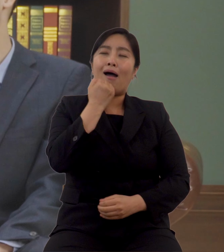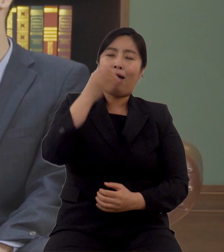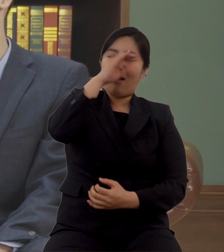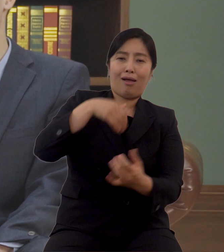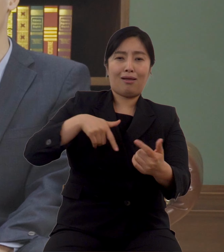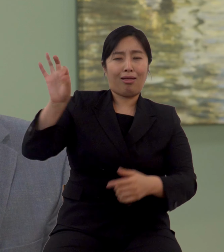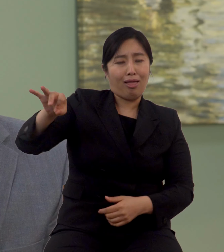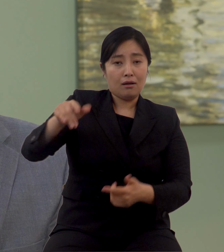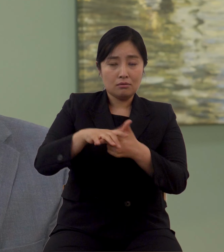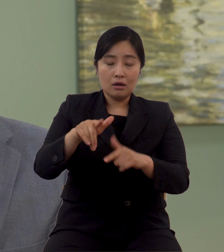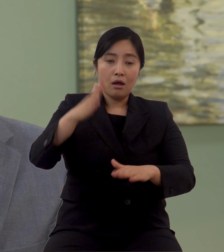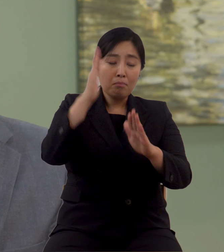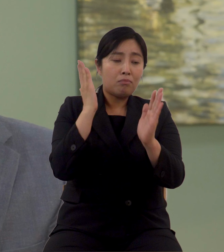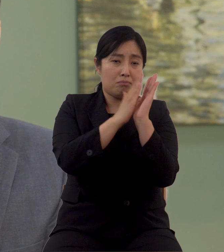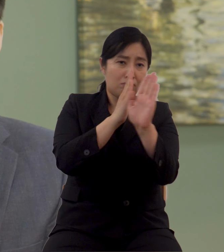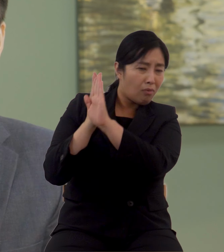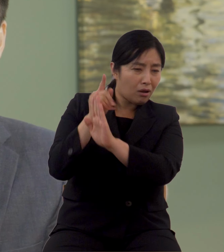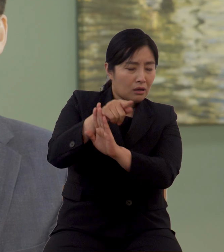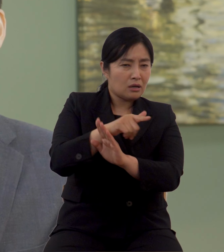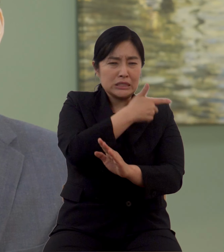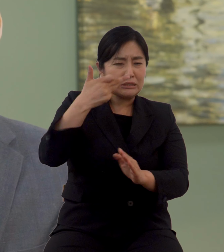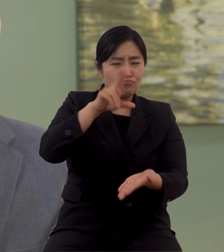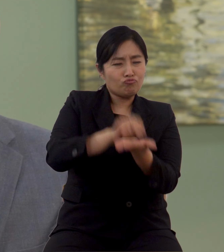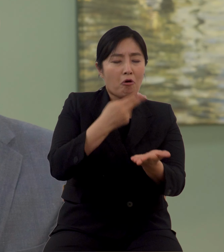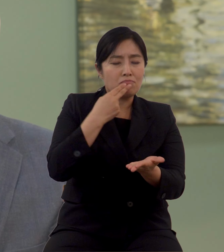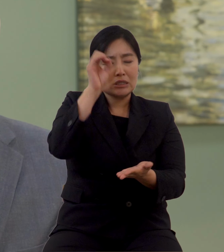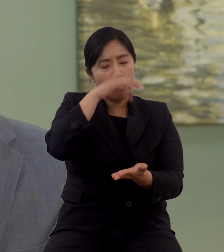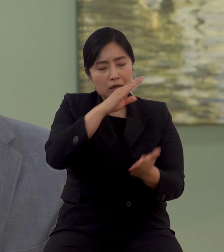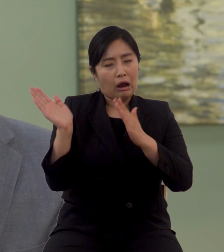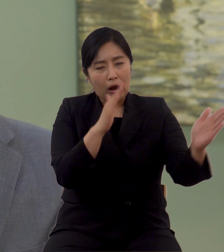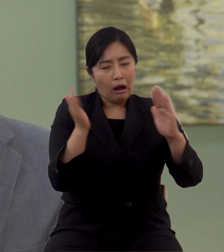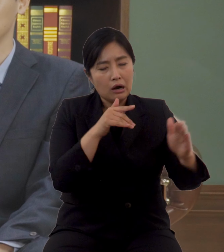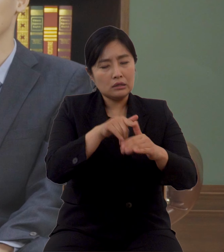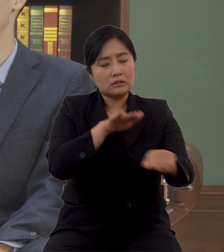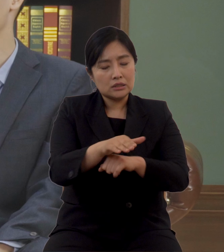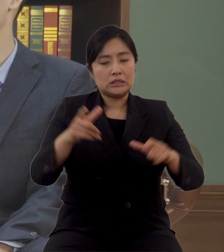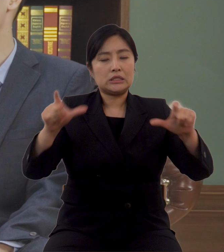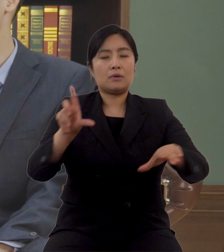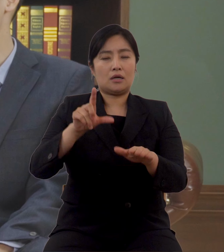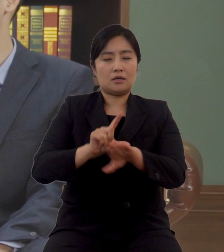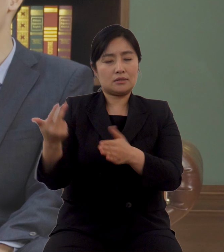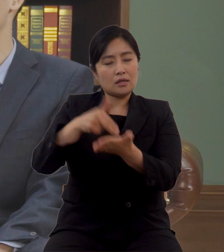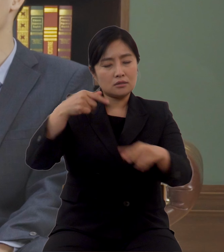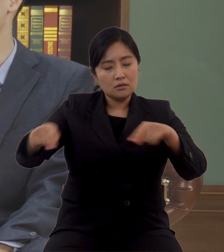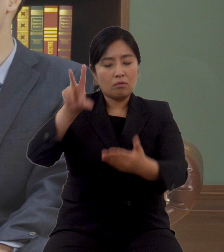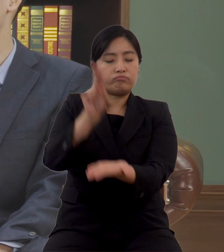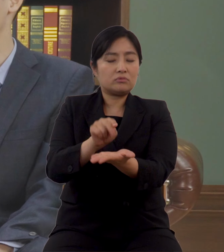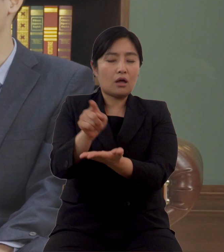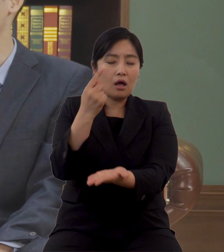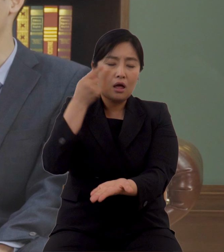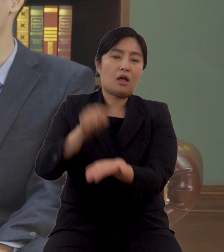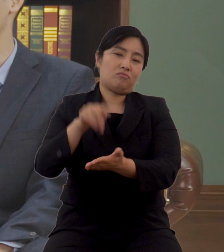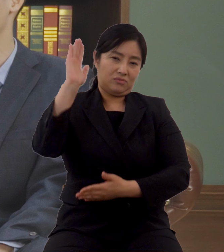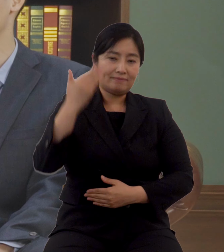이렇게 생각하면은 얼마나 많은 일들이 제대로 다루어지지 않고 그냥 넘어갔을까, 우리 지방자치의 현실을 반성하게 되는